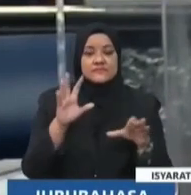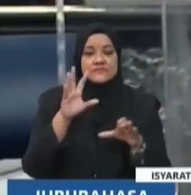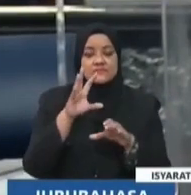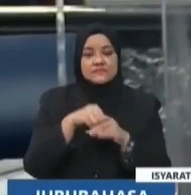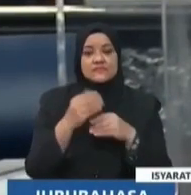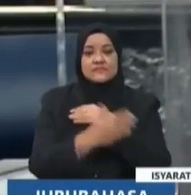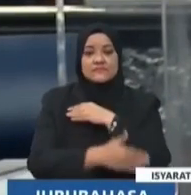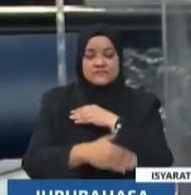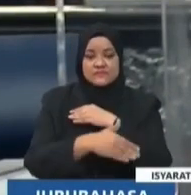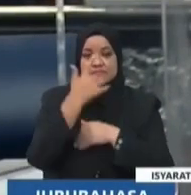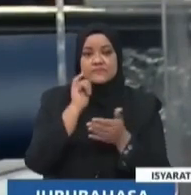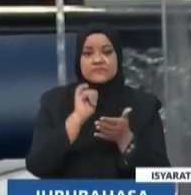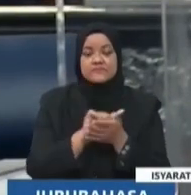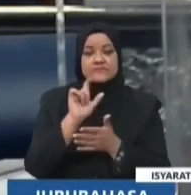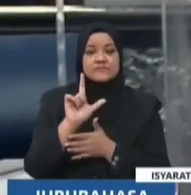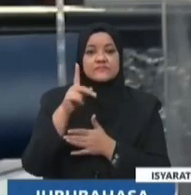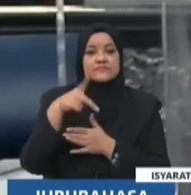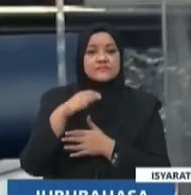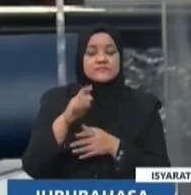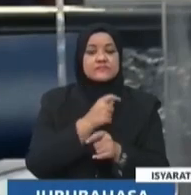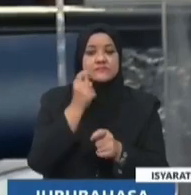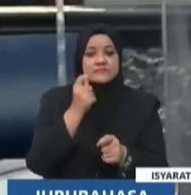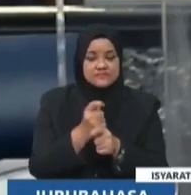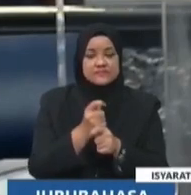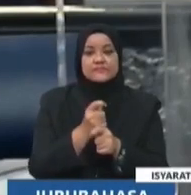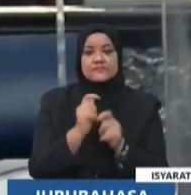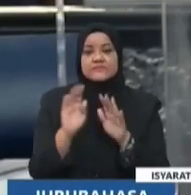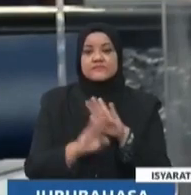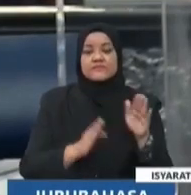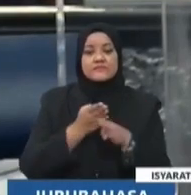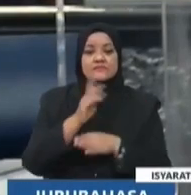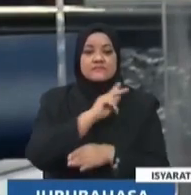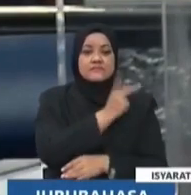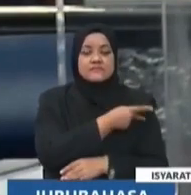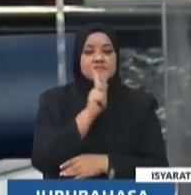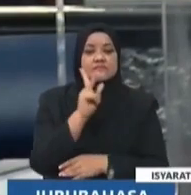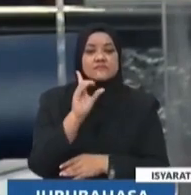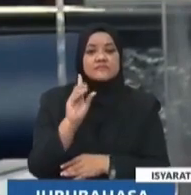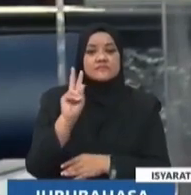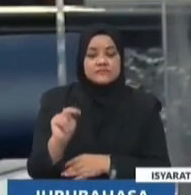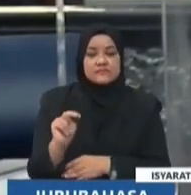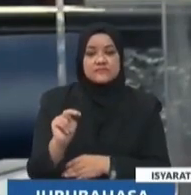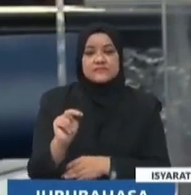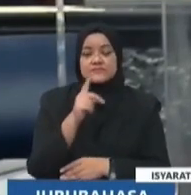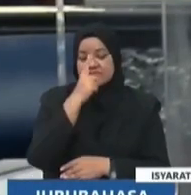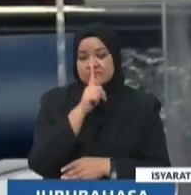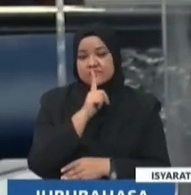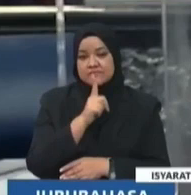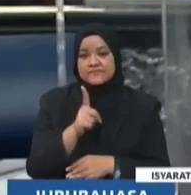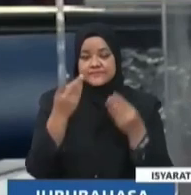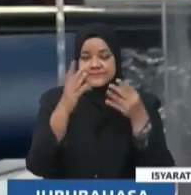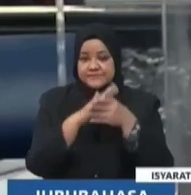dalam negeri ekoran dari itu lpf kekar diletakkan di bawah bidang kuasa ke Dien bagi memastikan